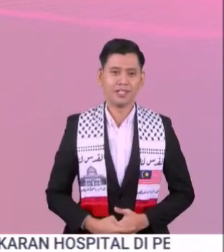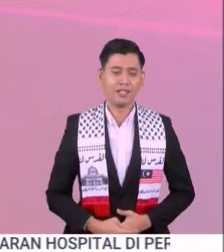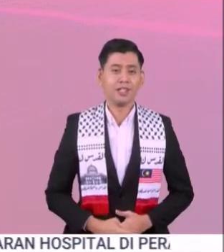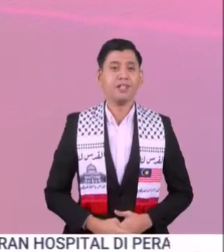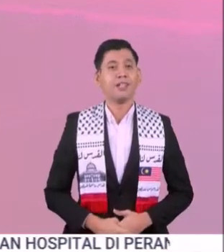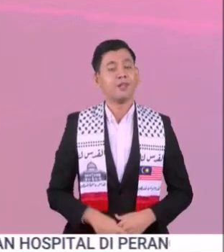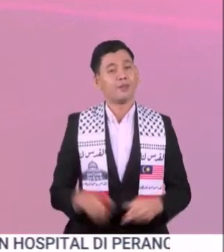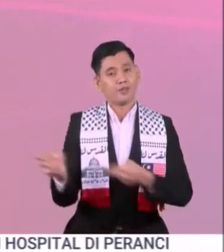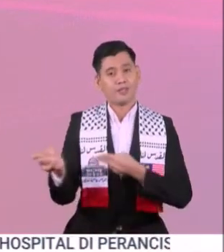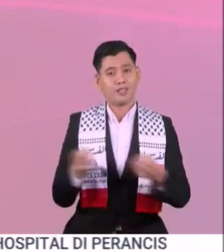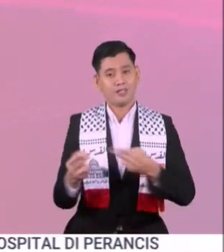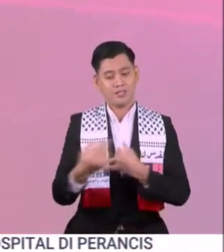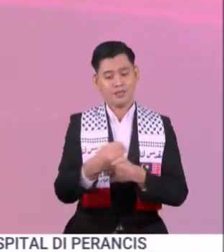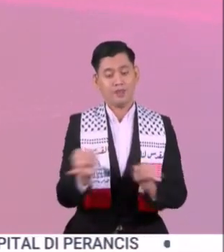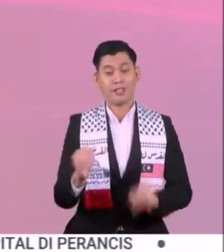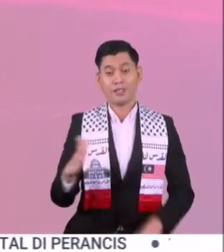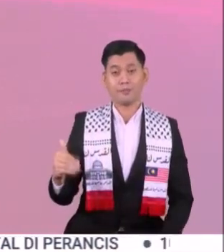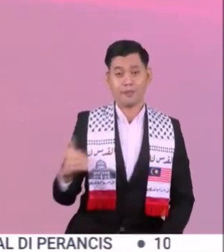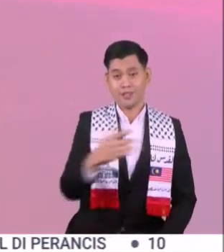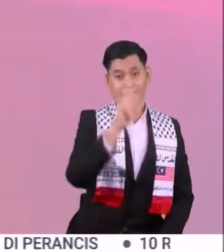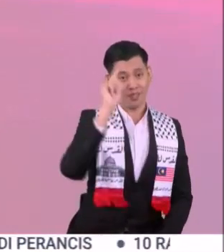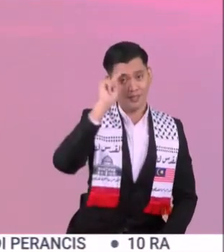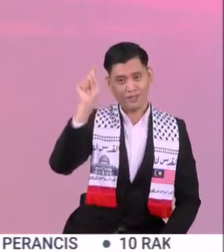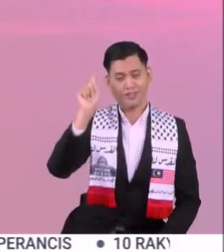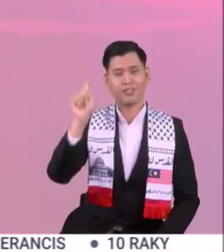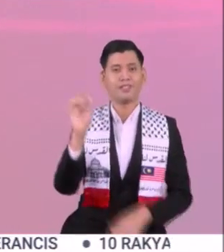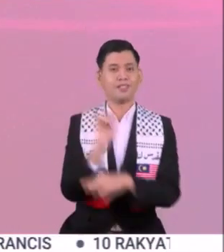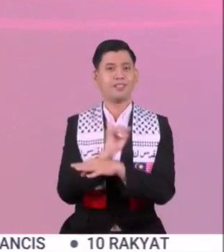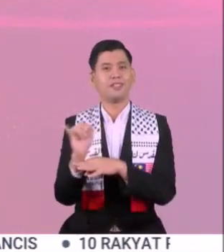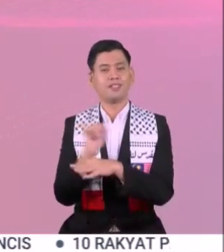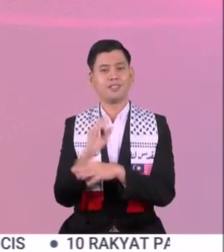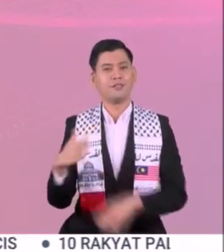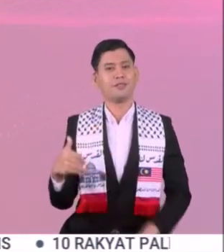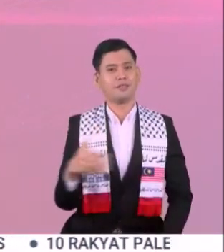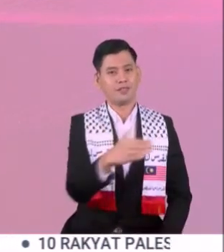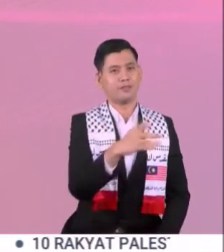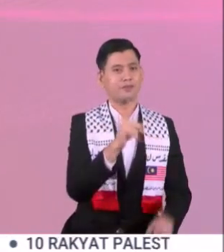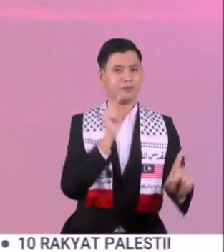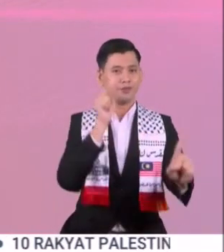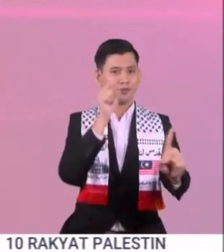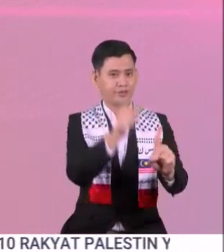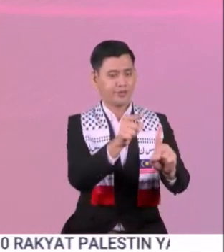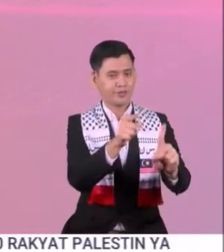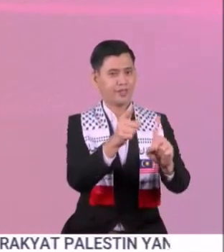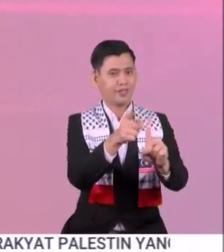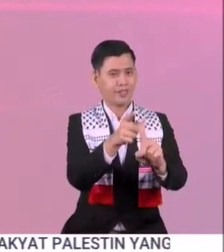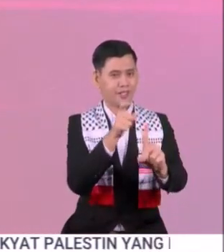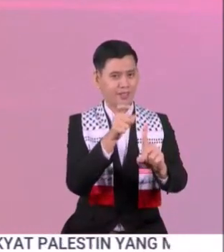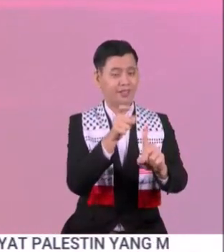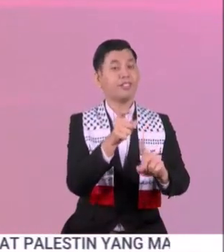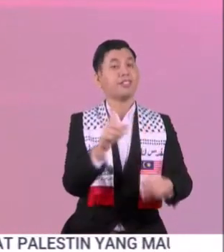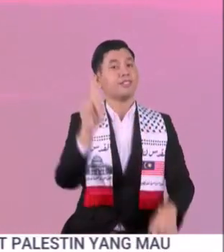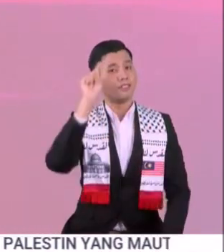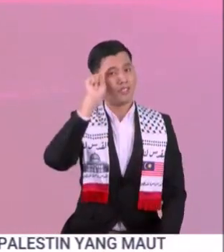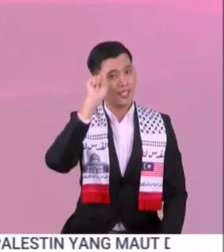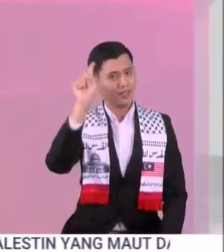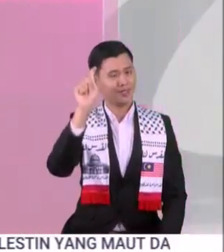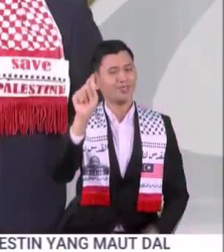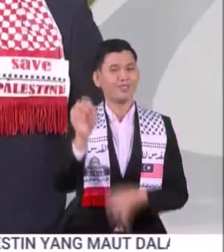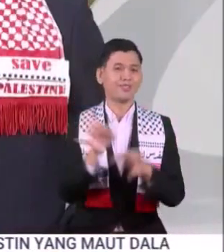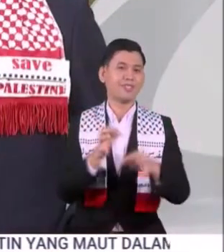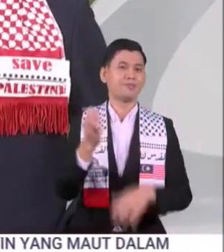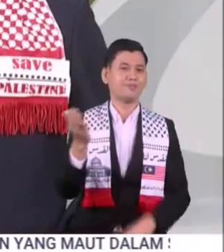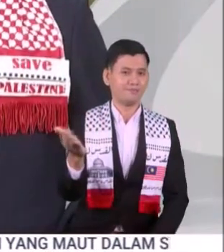inisiatif jabatan perikanan Terengganu dalam memperkasa industri akuakultur antara fokus rintas langsung dari Terengganu perinciannya bersama baharum